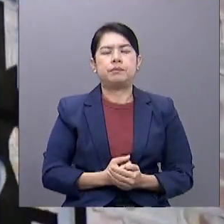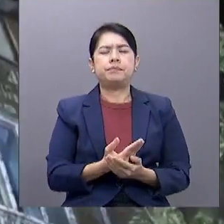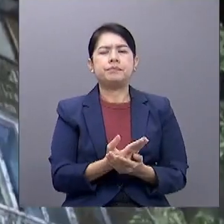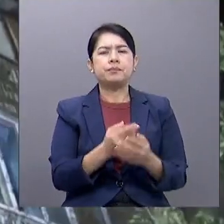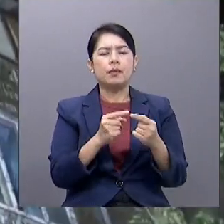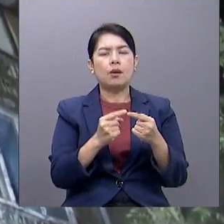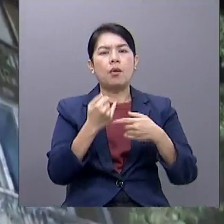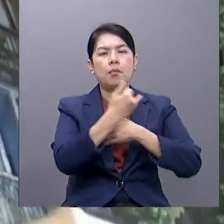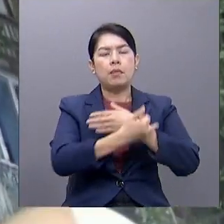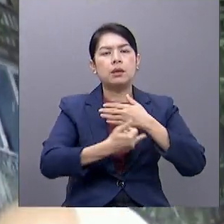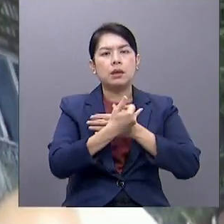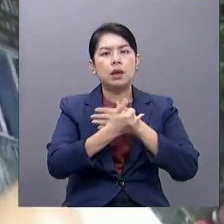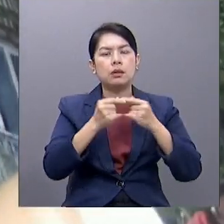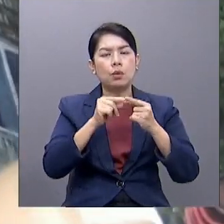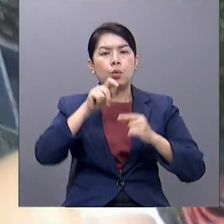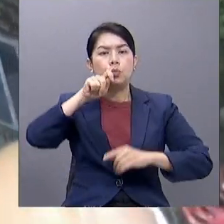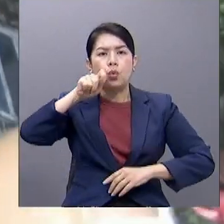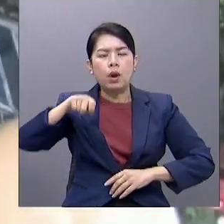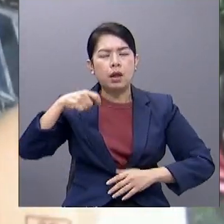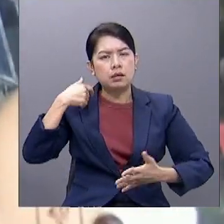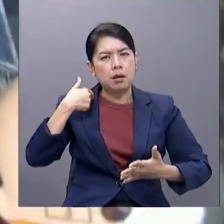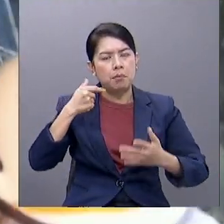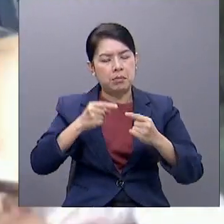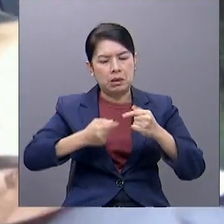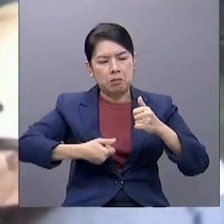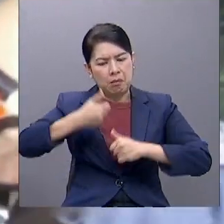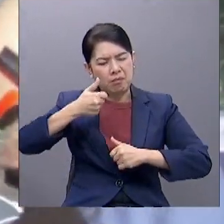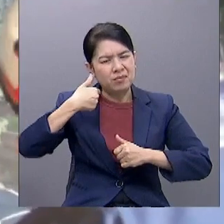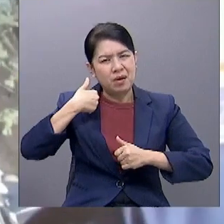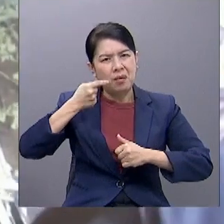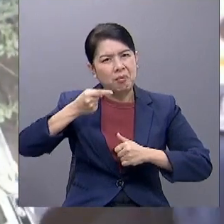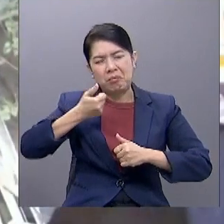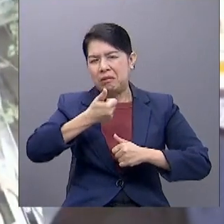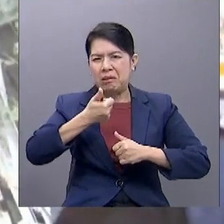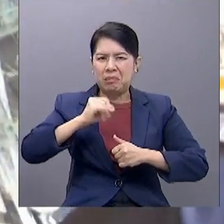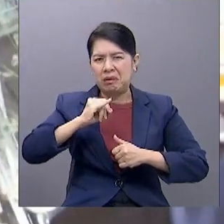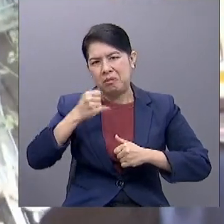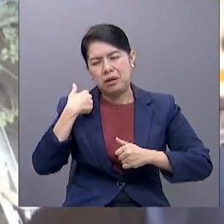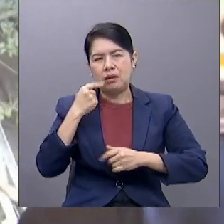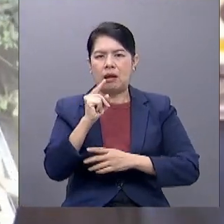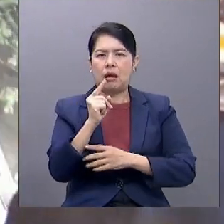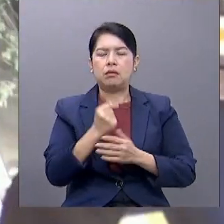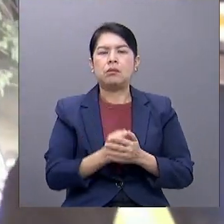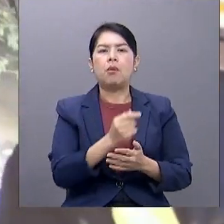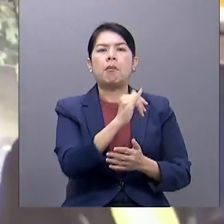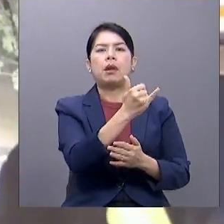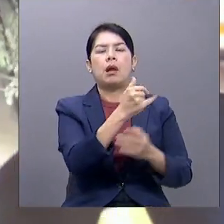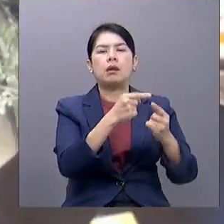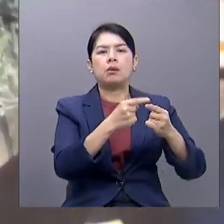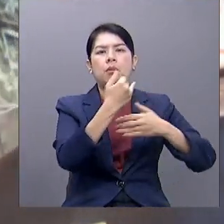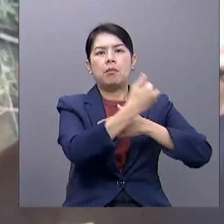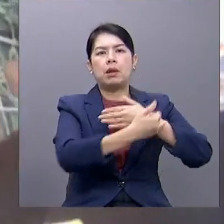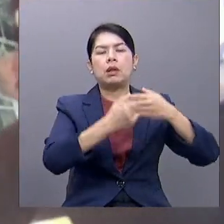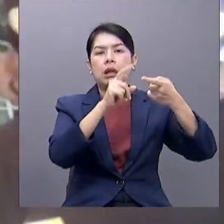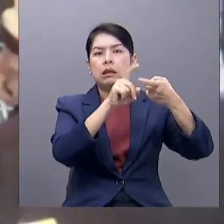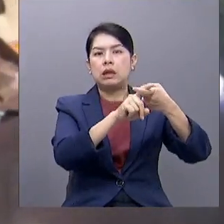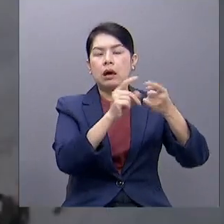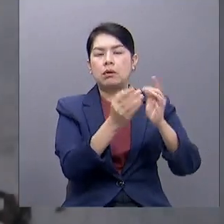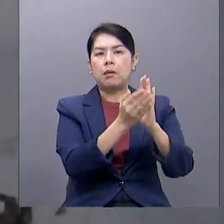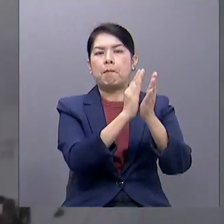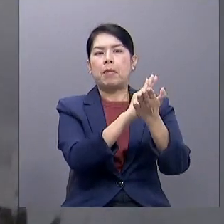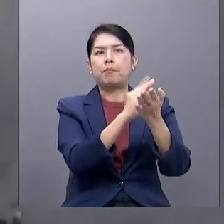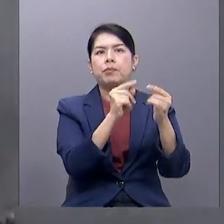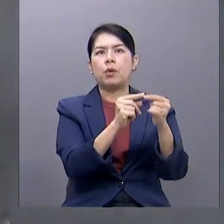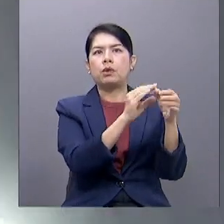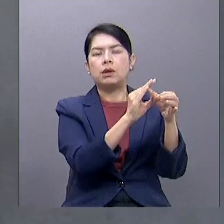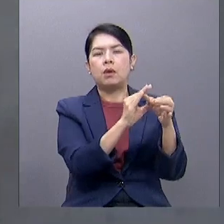ประเด็นนี้เนี่ยยังต้องรอดูกันต่อไปนะคะเพราะว่ารัสเซียอาจจะปรับกลยุทธ์ของตัวเองเช่นการขยับฐานโจม